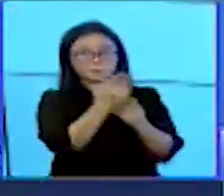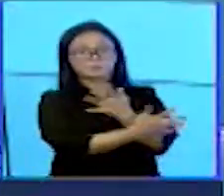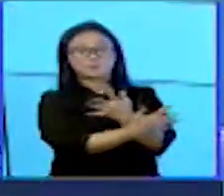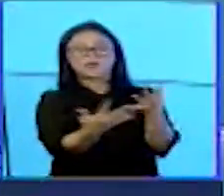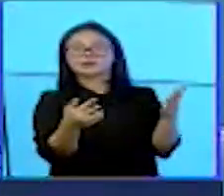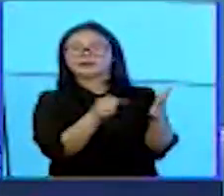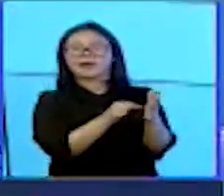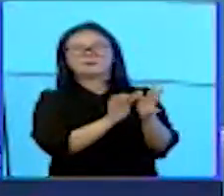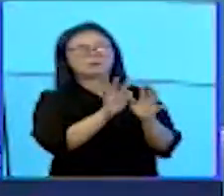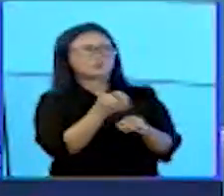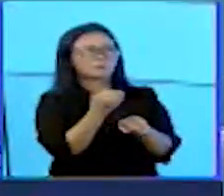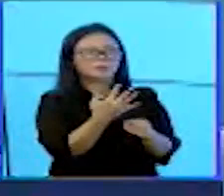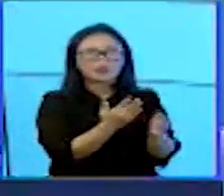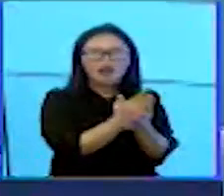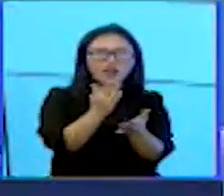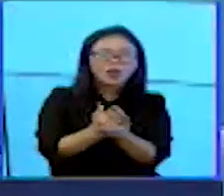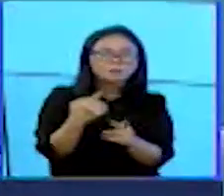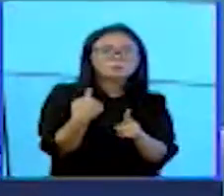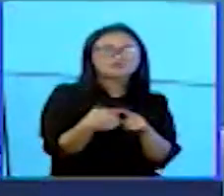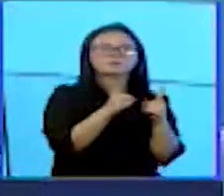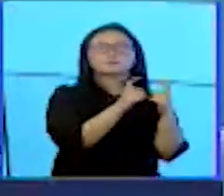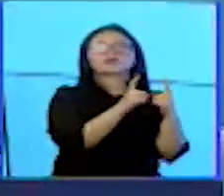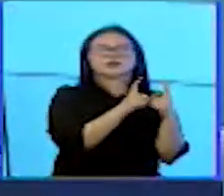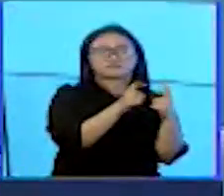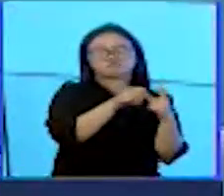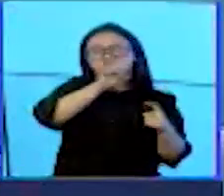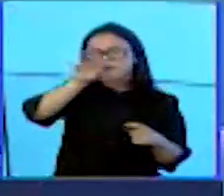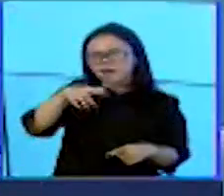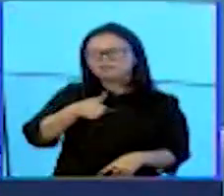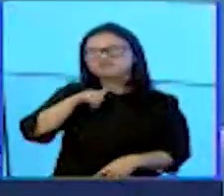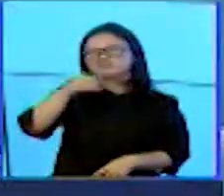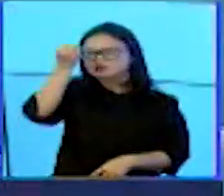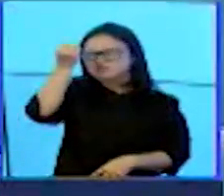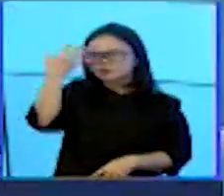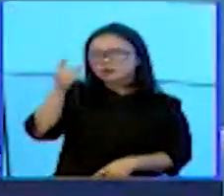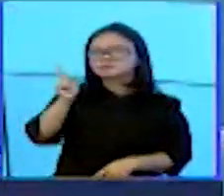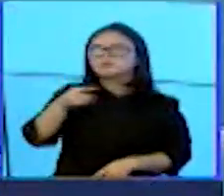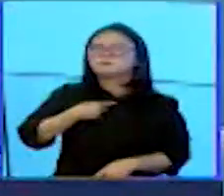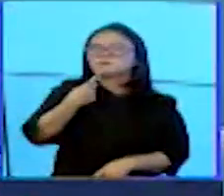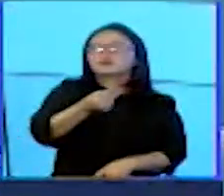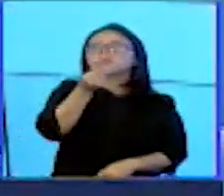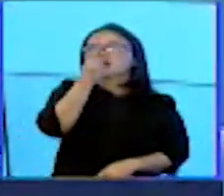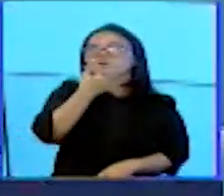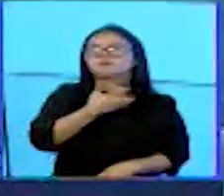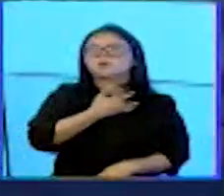Surabaya diamankan, termasuk sepasang kekasih yang mengaku lupa memakai masker saat membeli makanan.